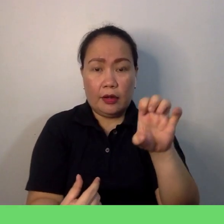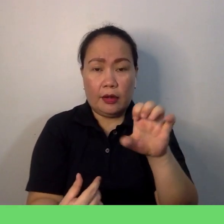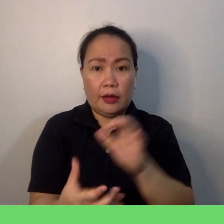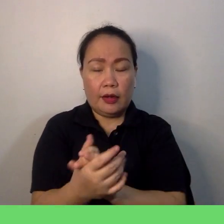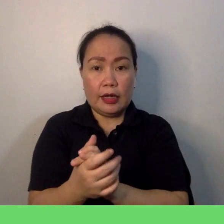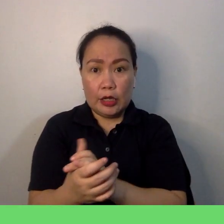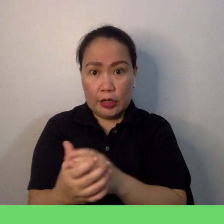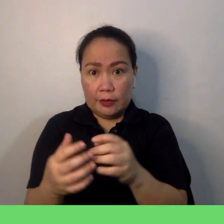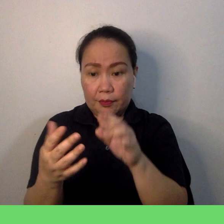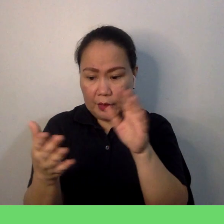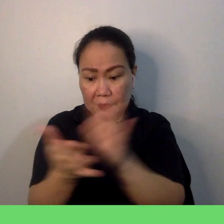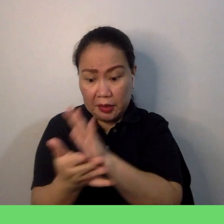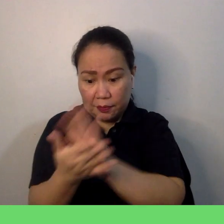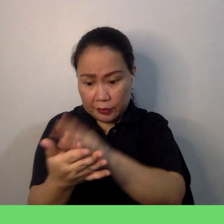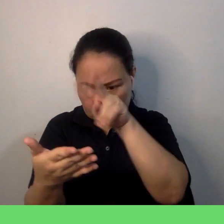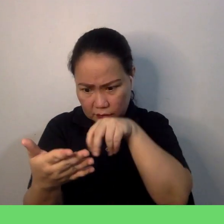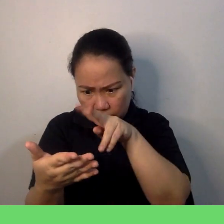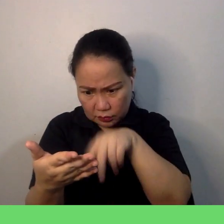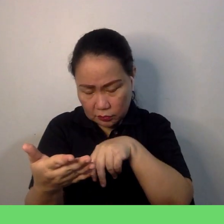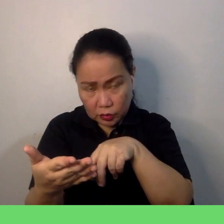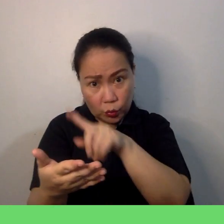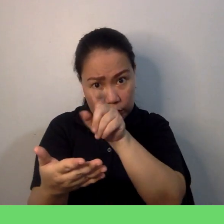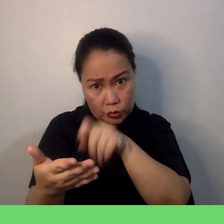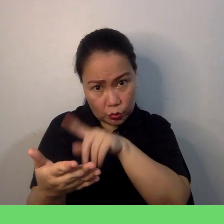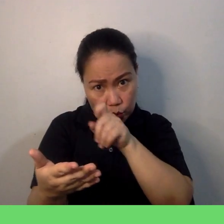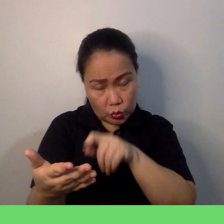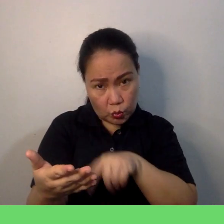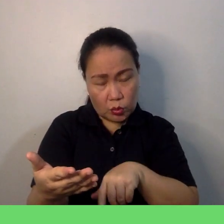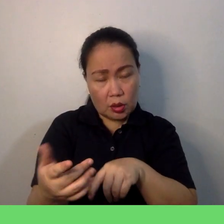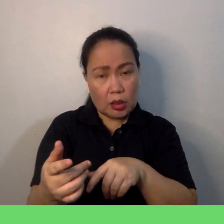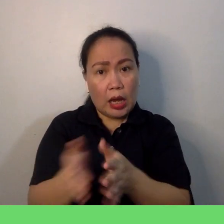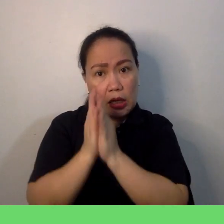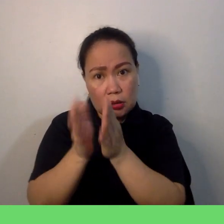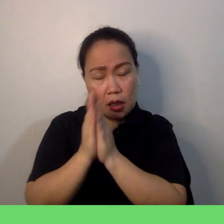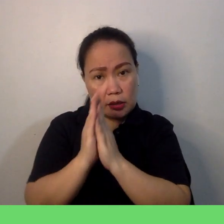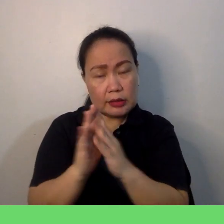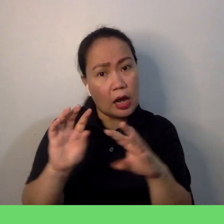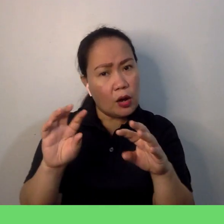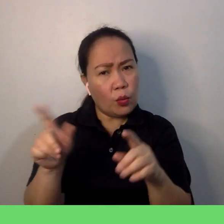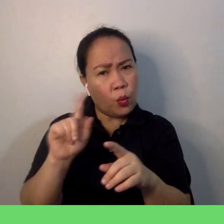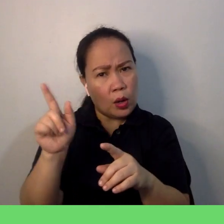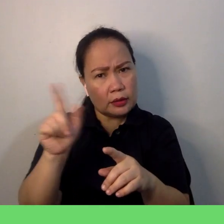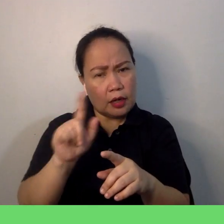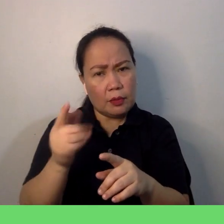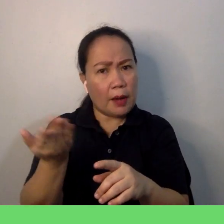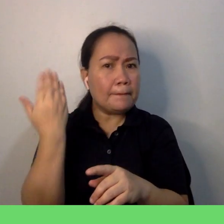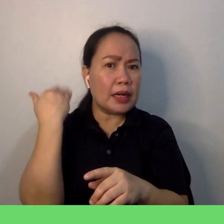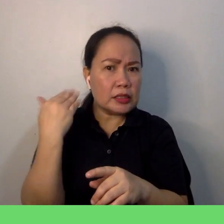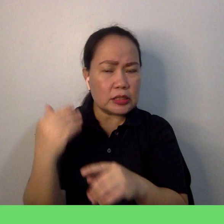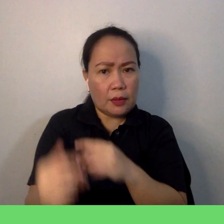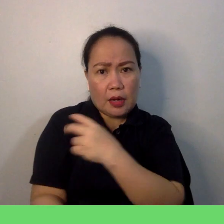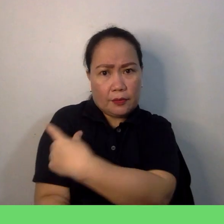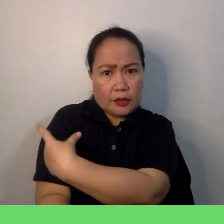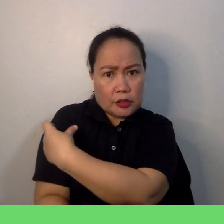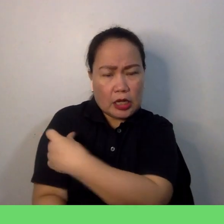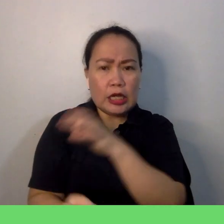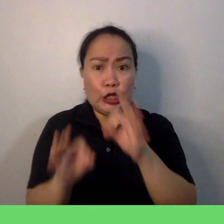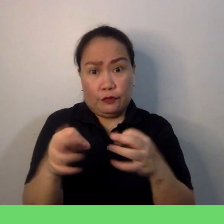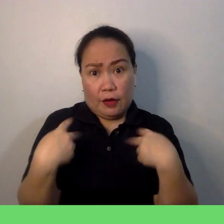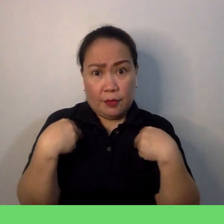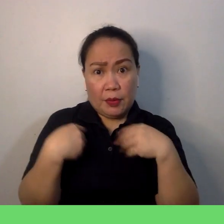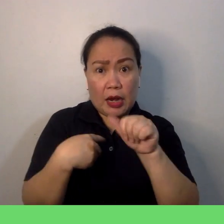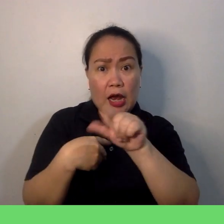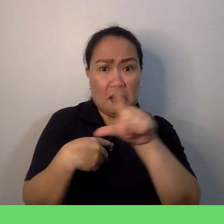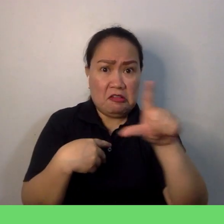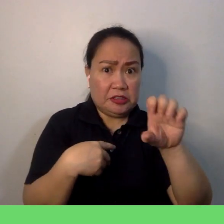interviewin, iuwi nyo sa bahay, tatanungin kung ano na yung mga bakunang nakuha nyo, kung may